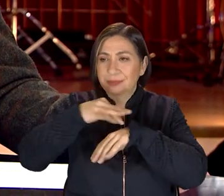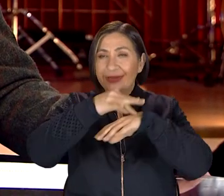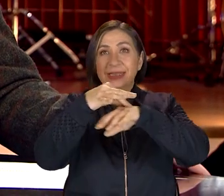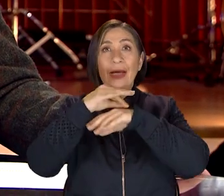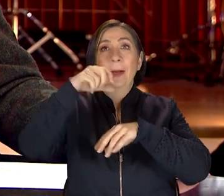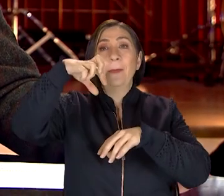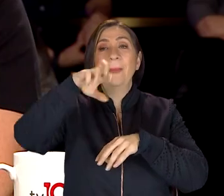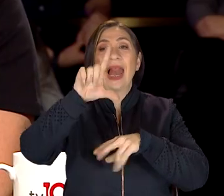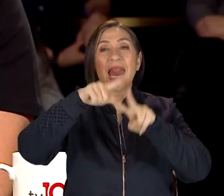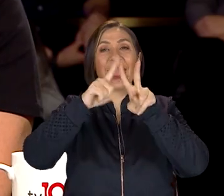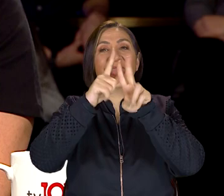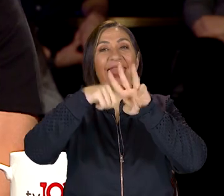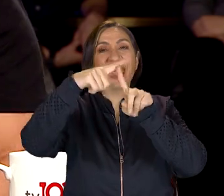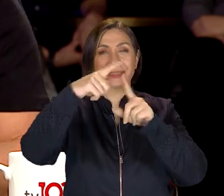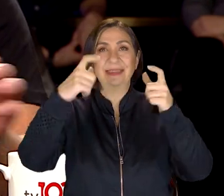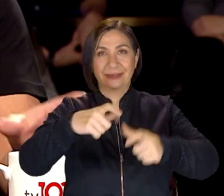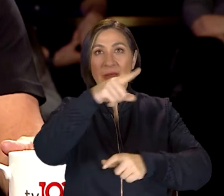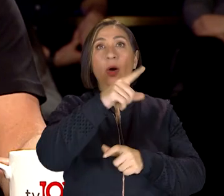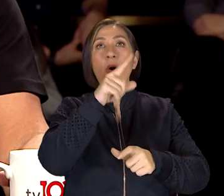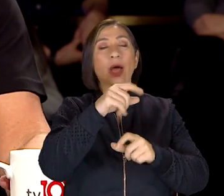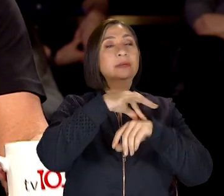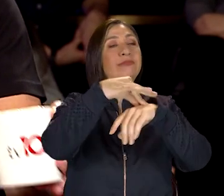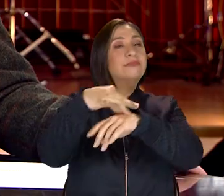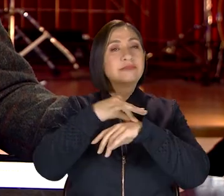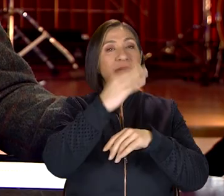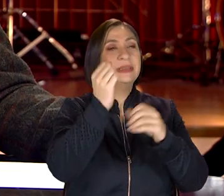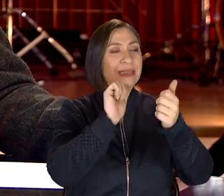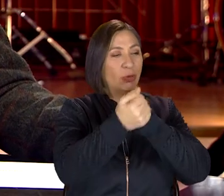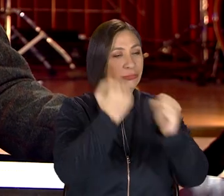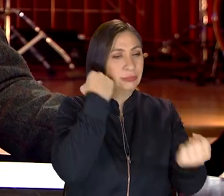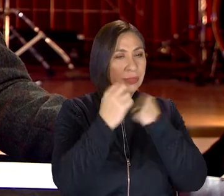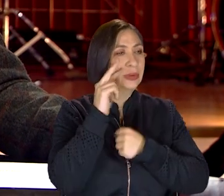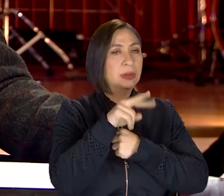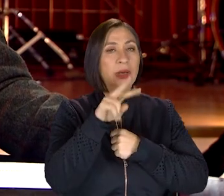gezdirmiştin orada. Ha, onun saunasını filan gezdirmiştin. Ondan sonra